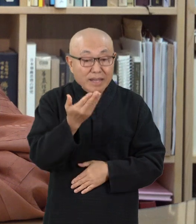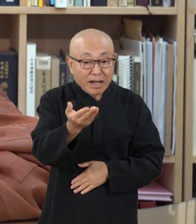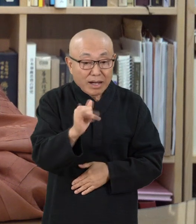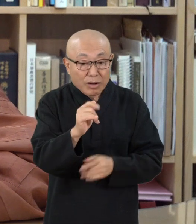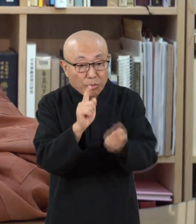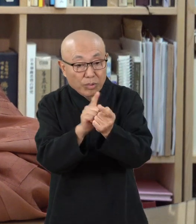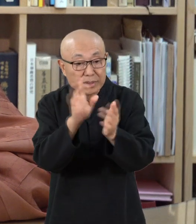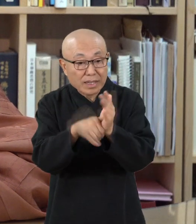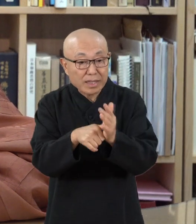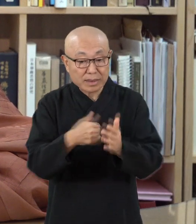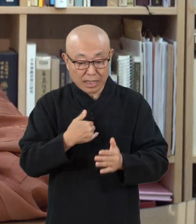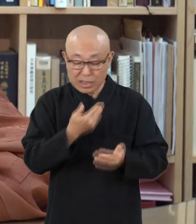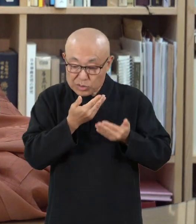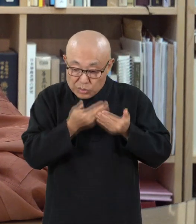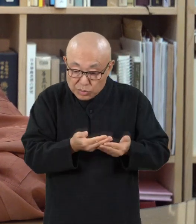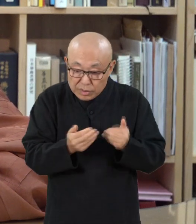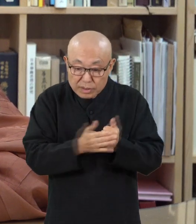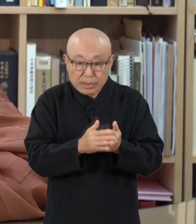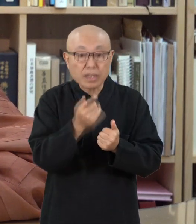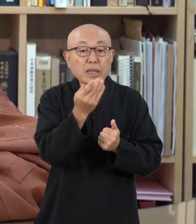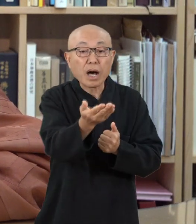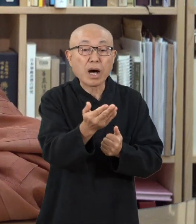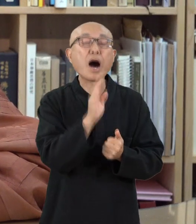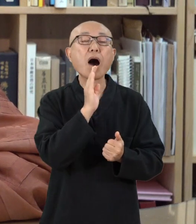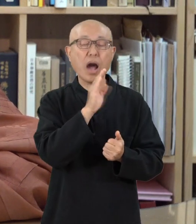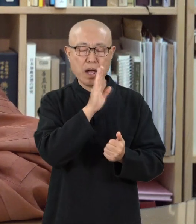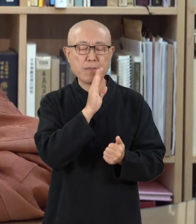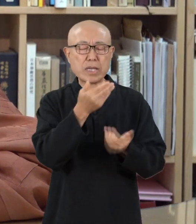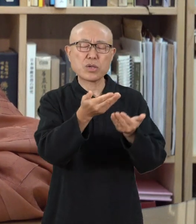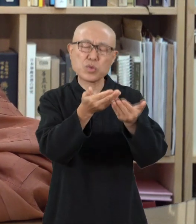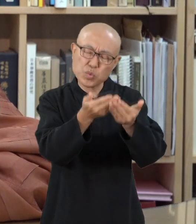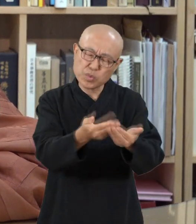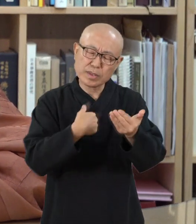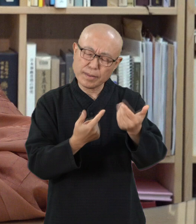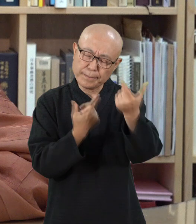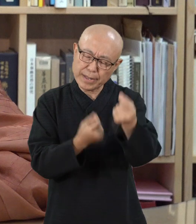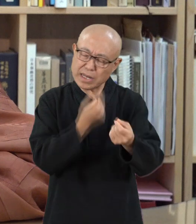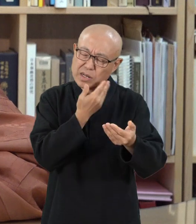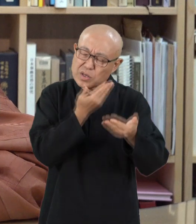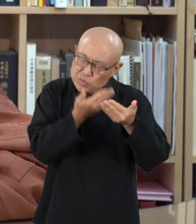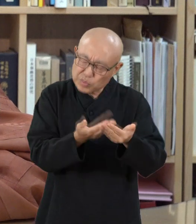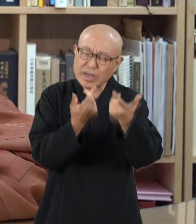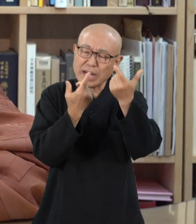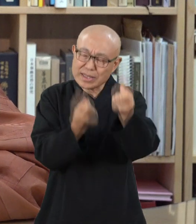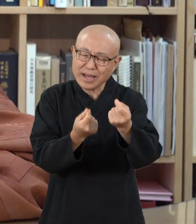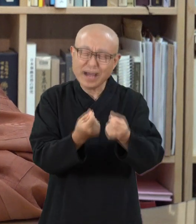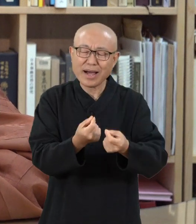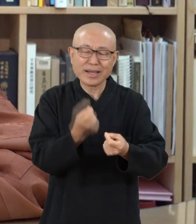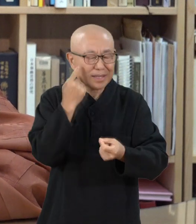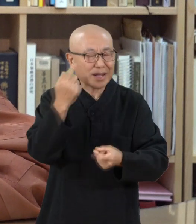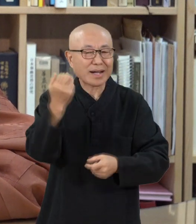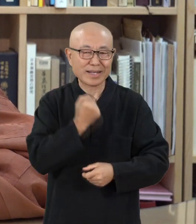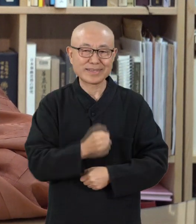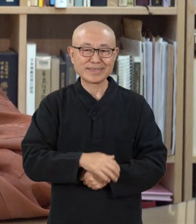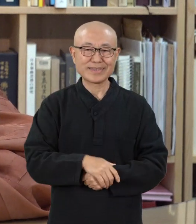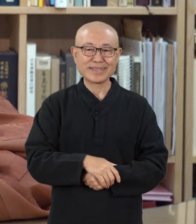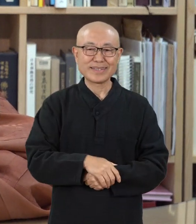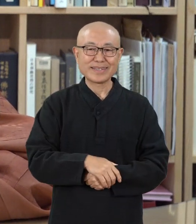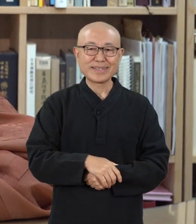때 내가 소중하듯이 상대방의 생명도 소중하다. 두 번째 말씀이에요.